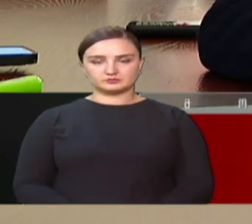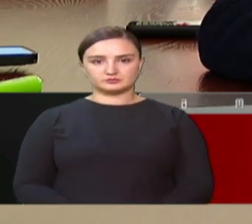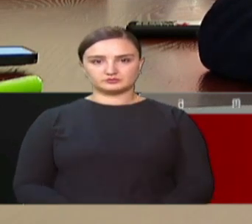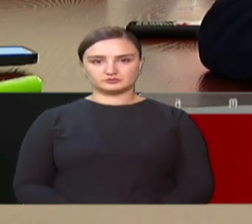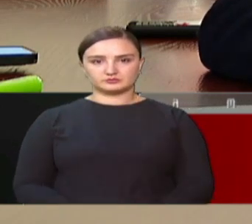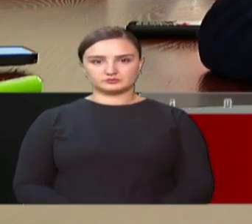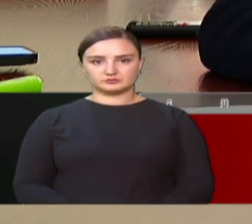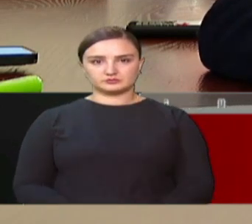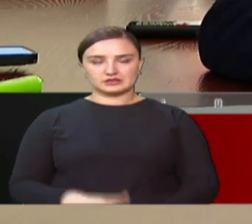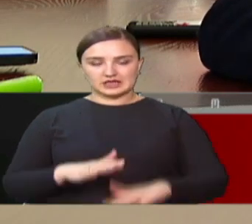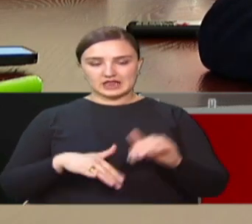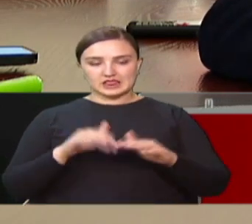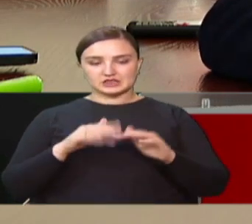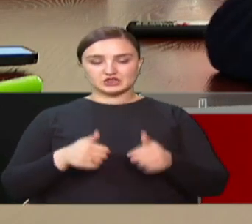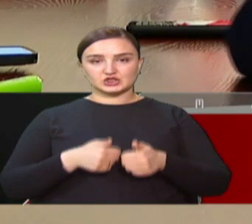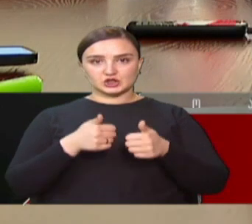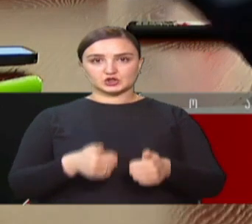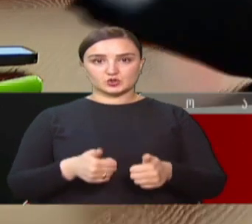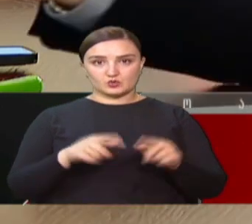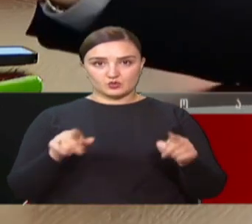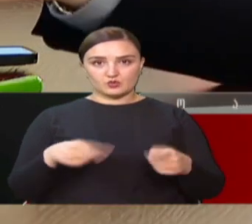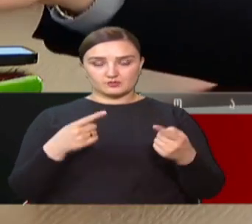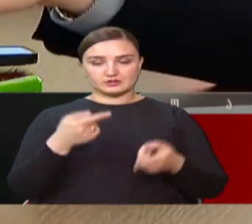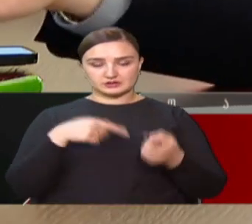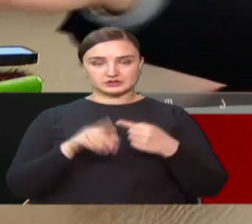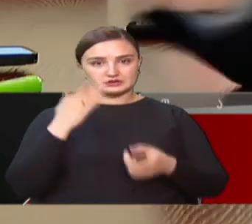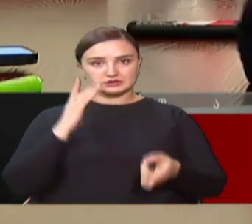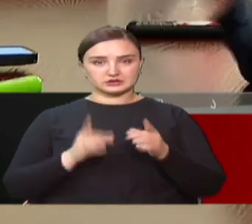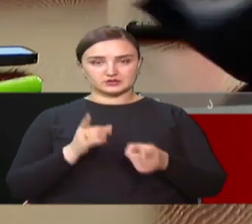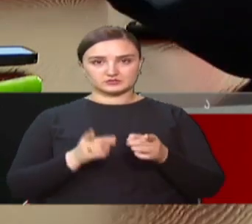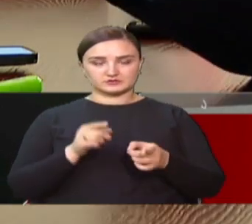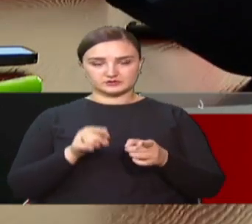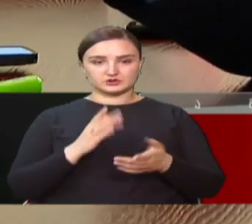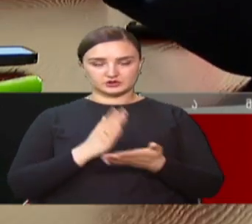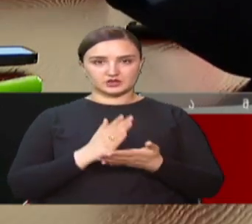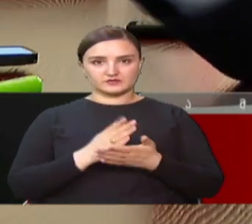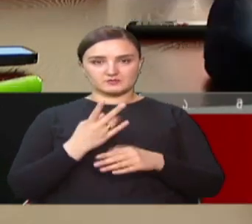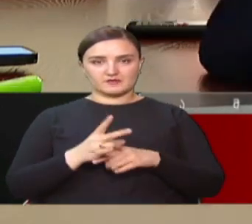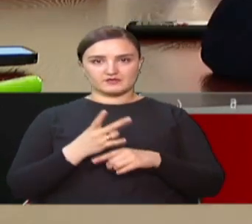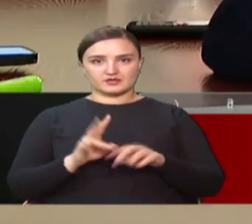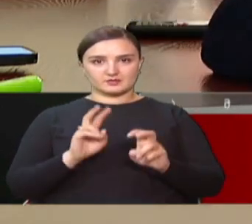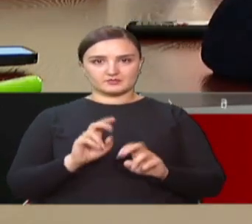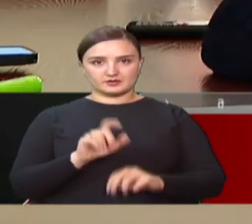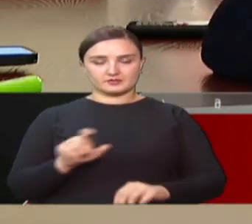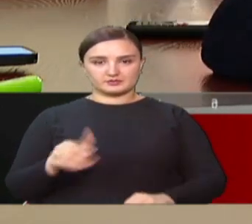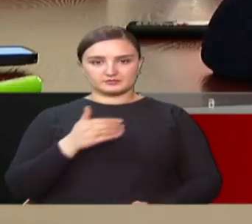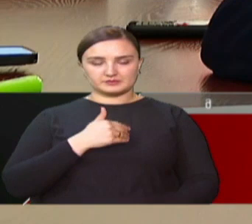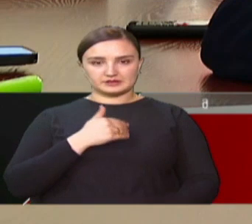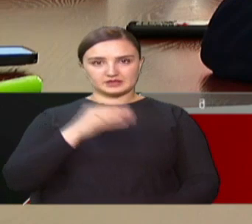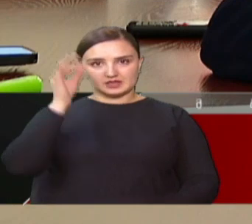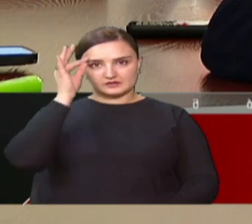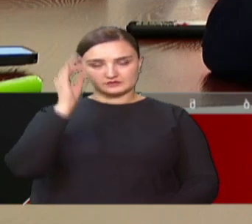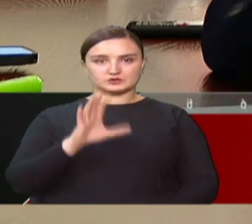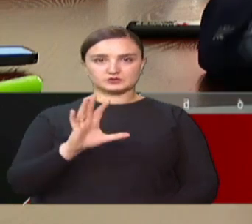ხელშეწყობას ჩვენი ქვეყნის ინსტიტუციების მშენებლობისას. სინამდვილეში აი ველზე ყავთ ეს მავნებლები, მინდა გავიხსენო